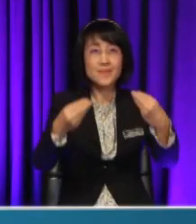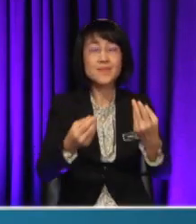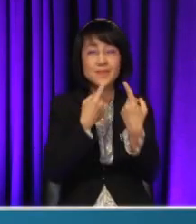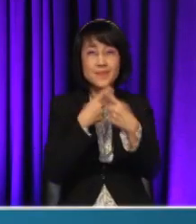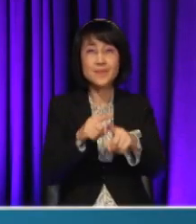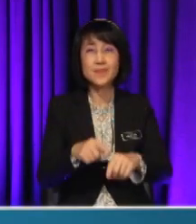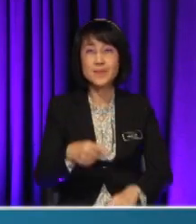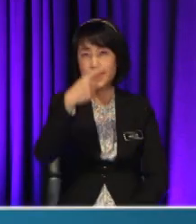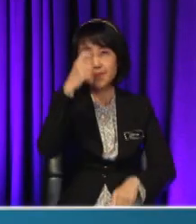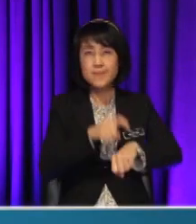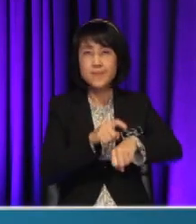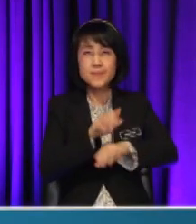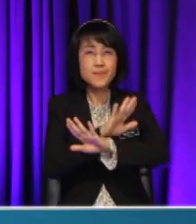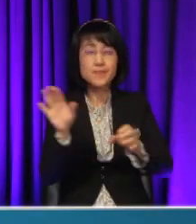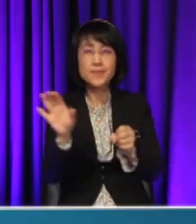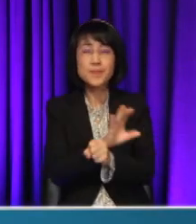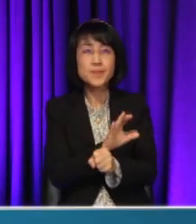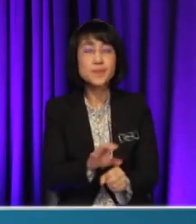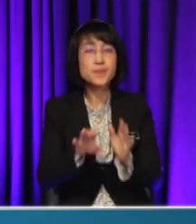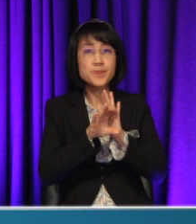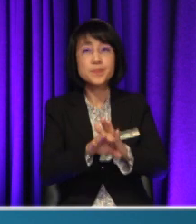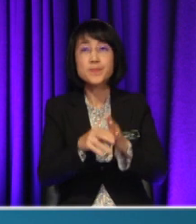contoh di sini ya